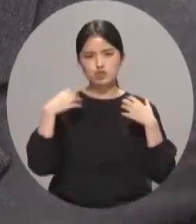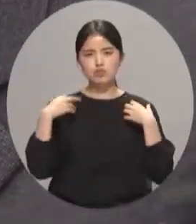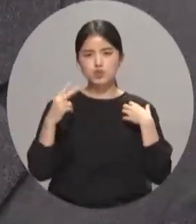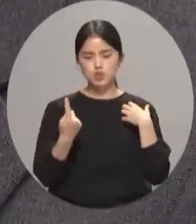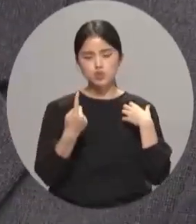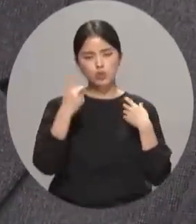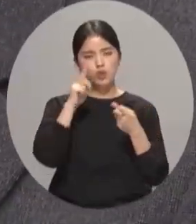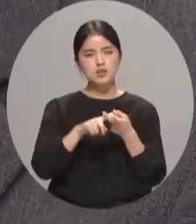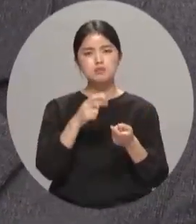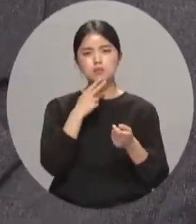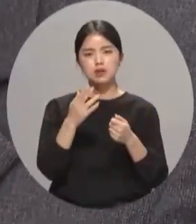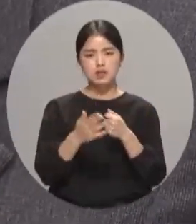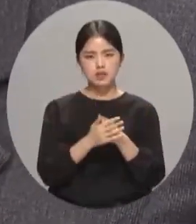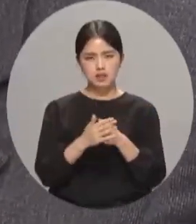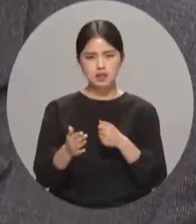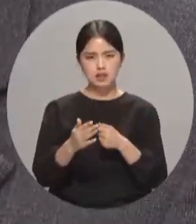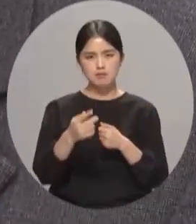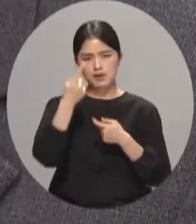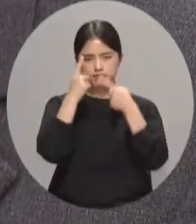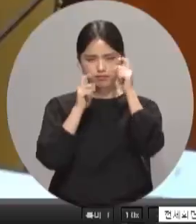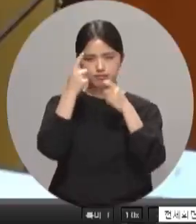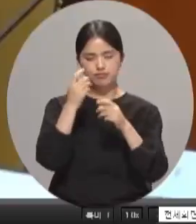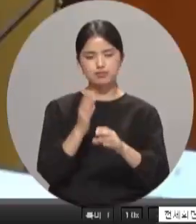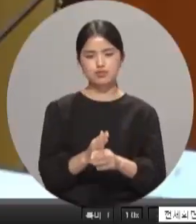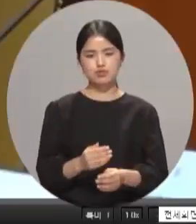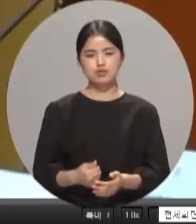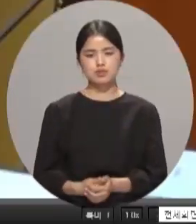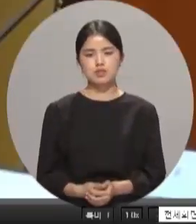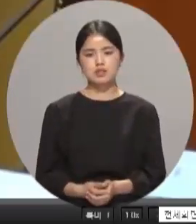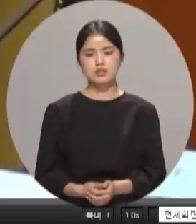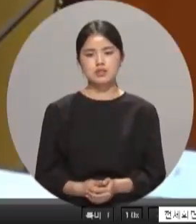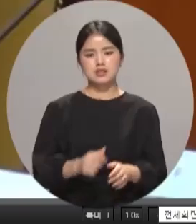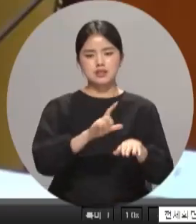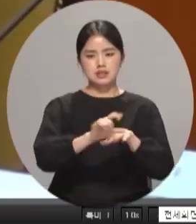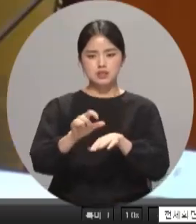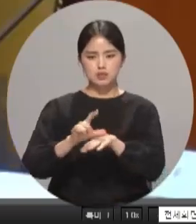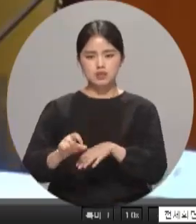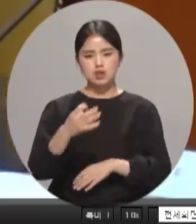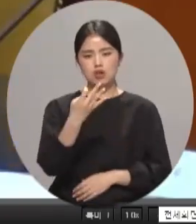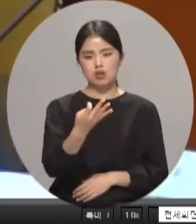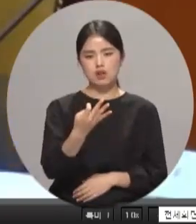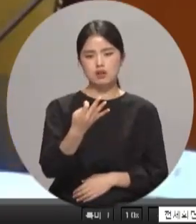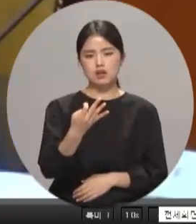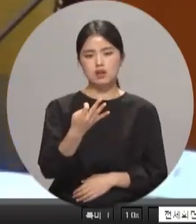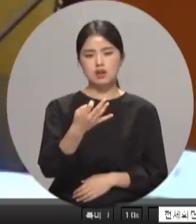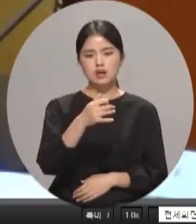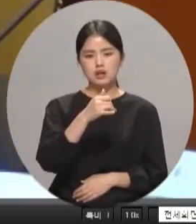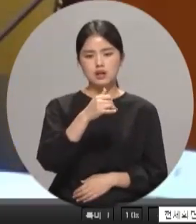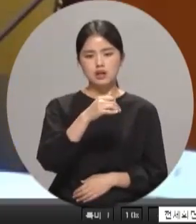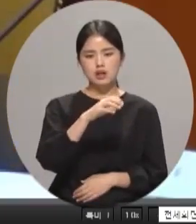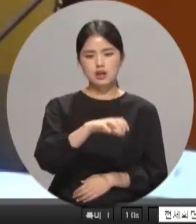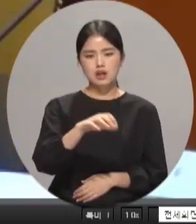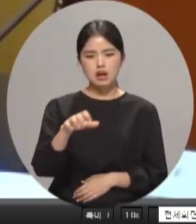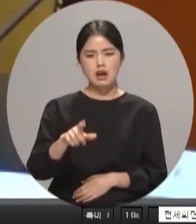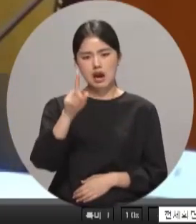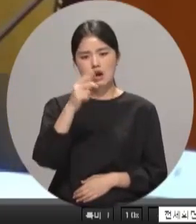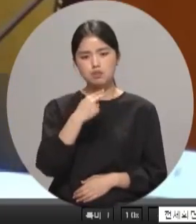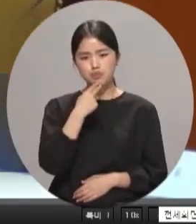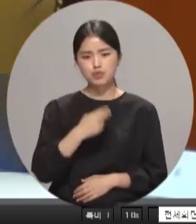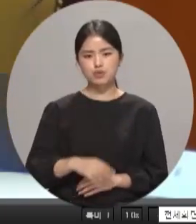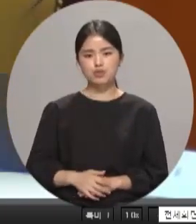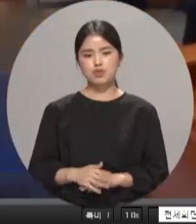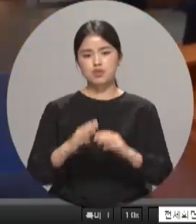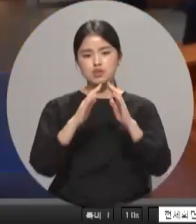되자 격앙된 반응이 나온 겁니다. 기초단체 14개가 나오는 곳이 단 하나도